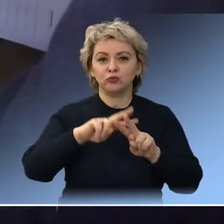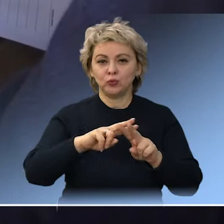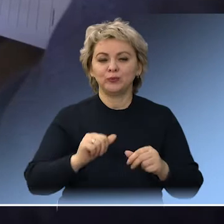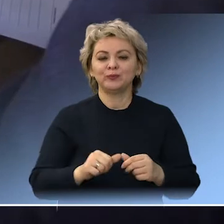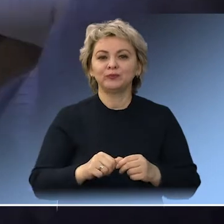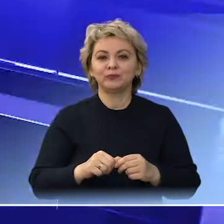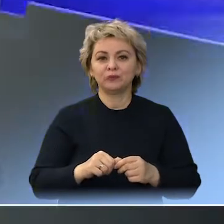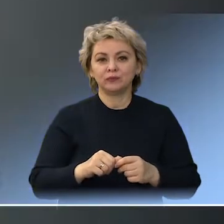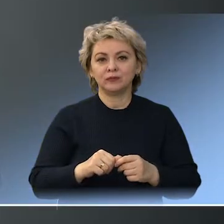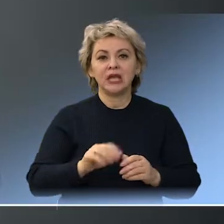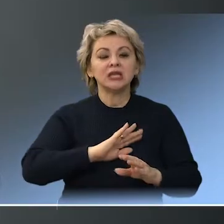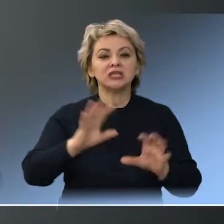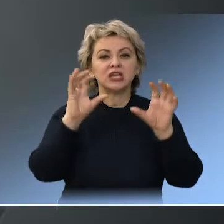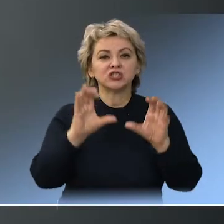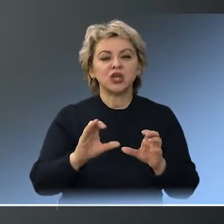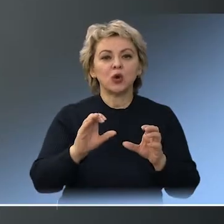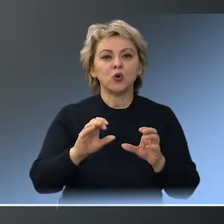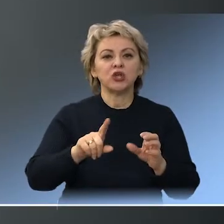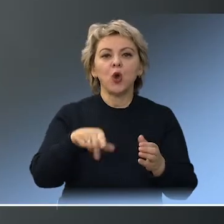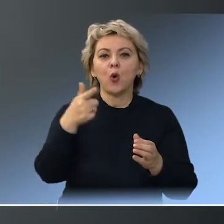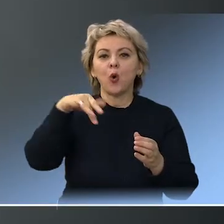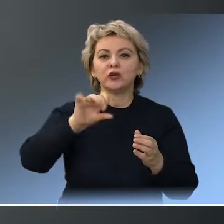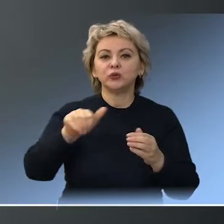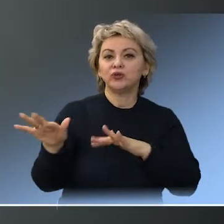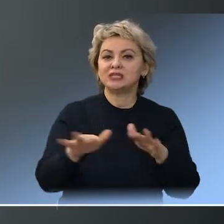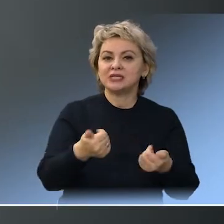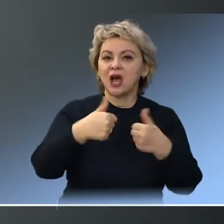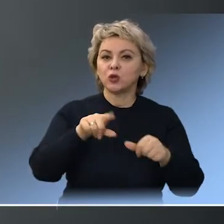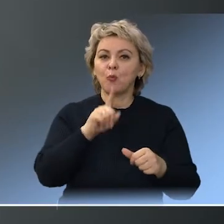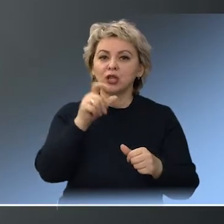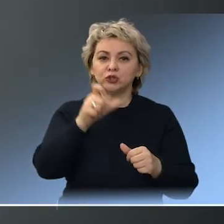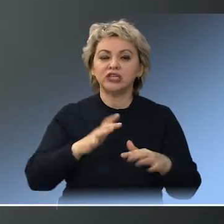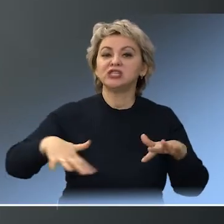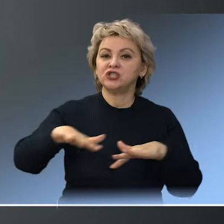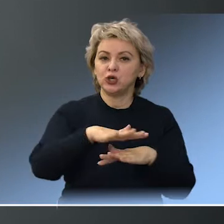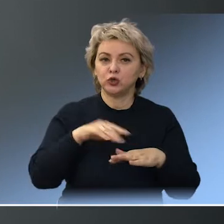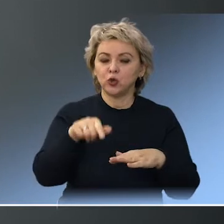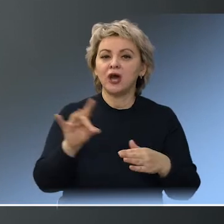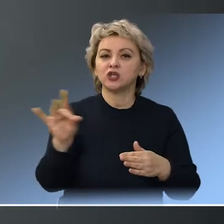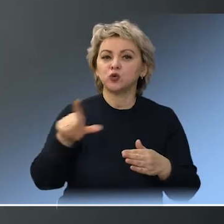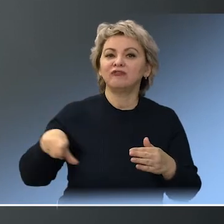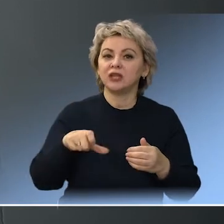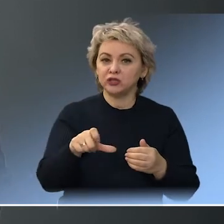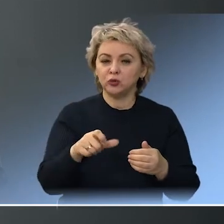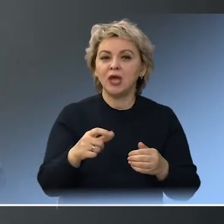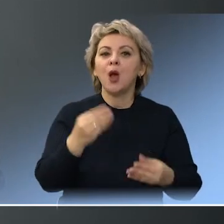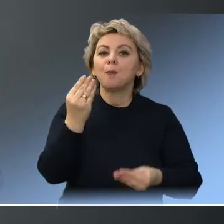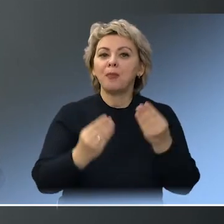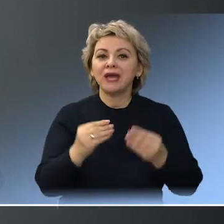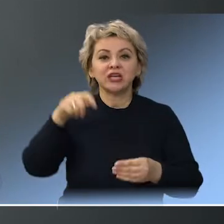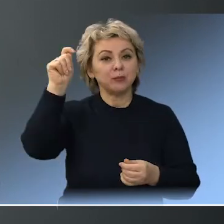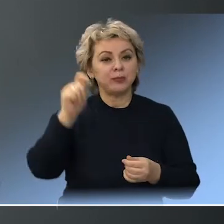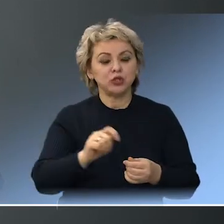стражу. Незаконную горную деятельность организовали молодые люди на территории Ростова-на-Дону. Поиграть к